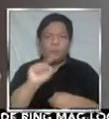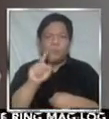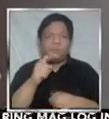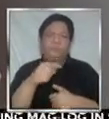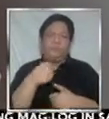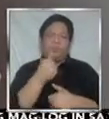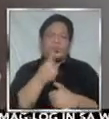na. Oscar Oida, Nakatutok, 24